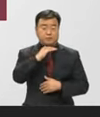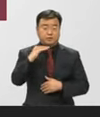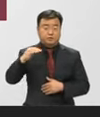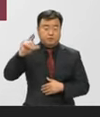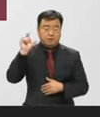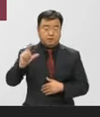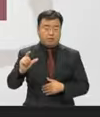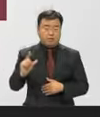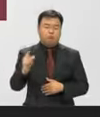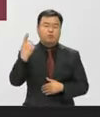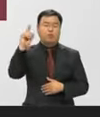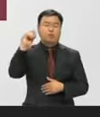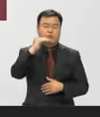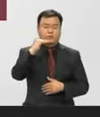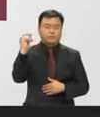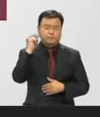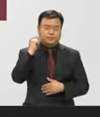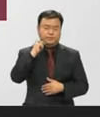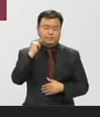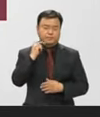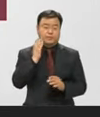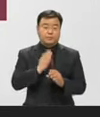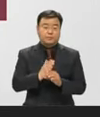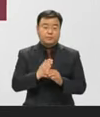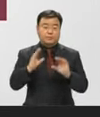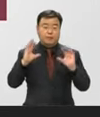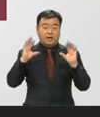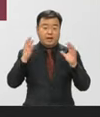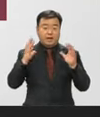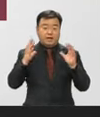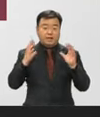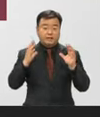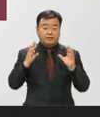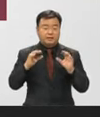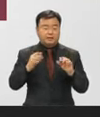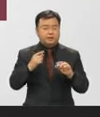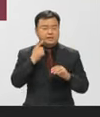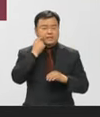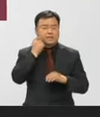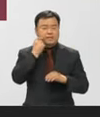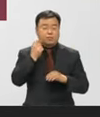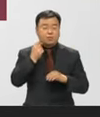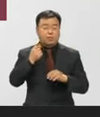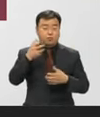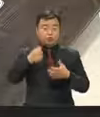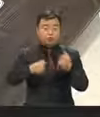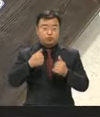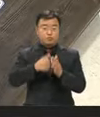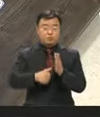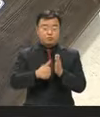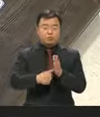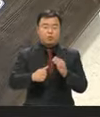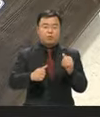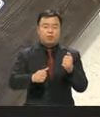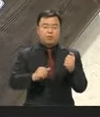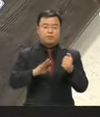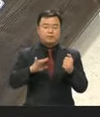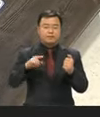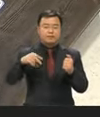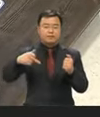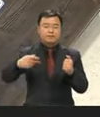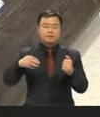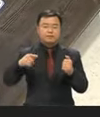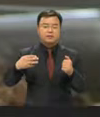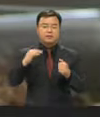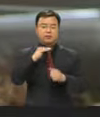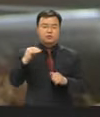편입니다. 일본산 영유아용 유제품은 50베크렐로 기준이 더 높습니다. 문제는 이외의